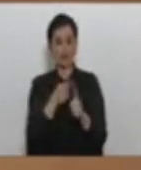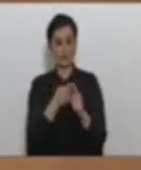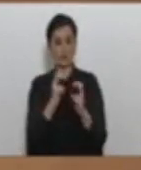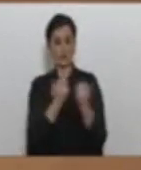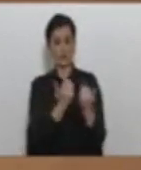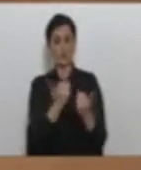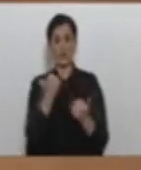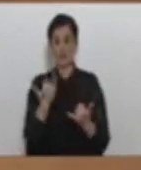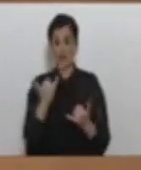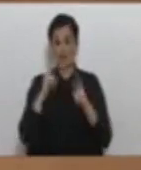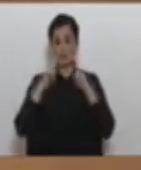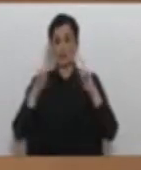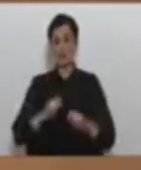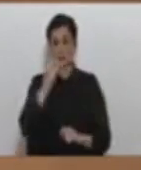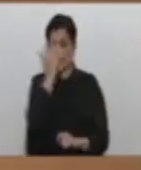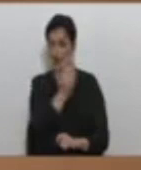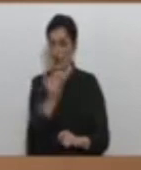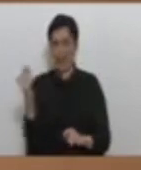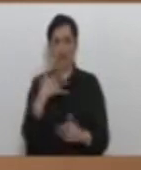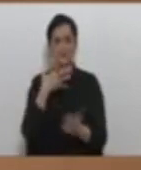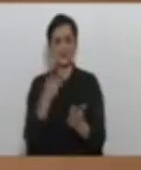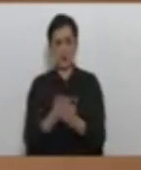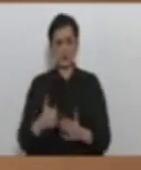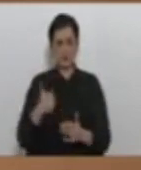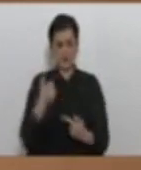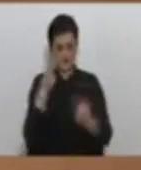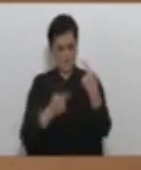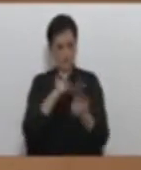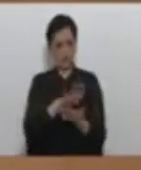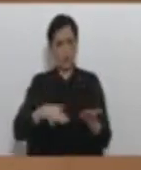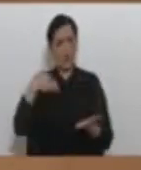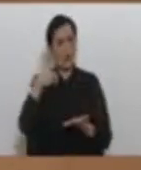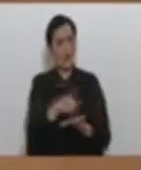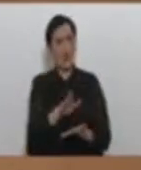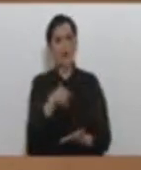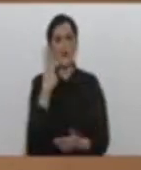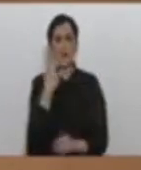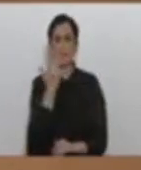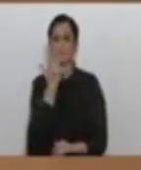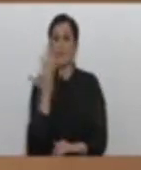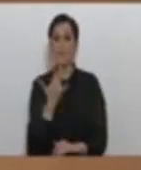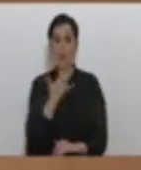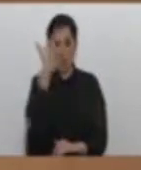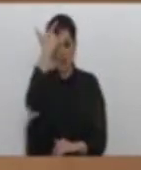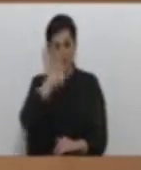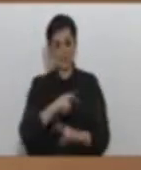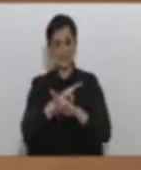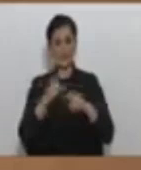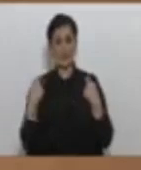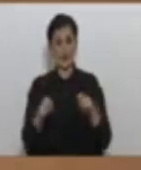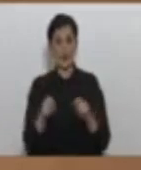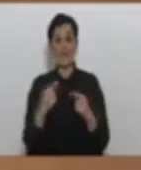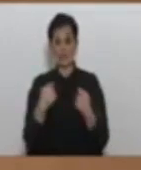საკუთარი ღირსებისთვის ბრძოლას და უარს ამბობს პოლიტიკურ თვითმკვლელობაზე. ეს ღირსება ვნახეთ ჩვენ